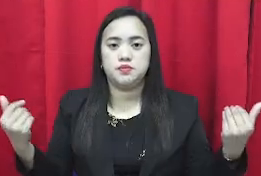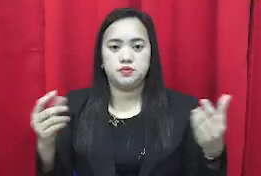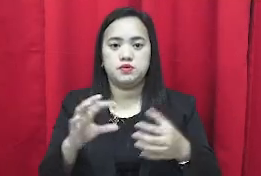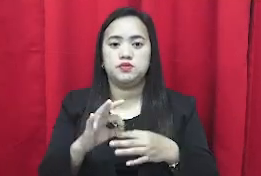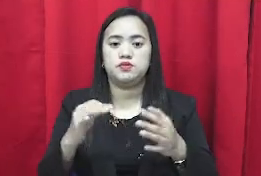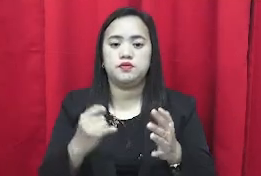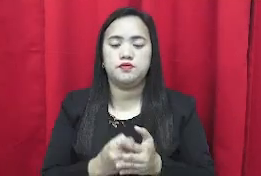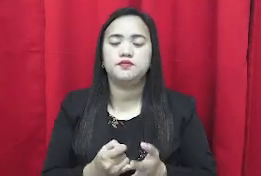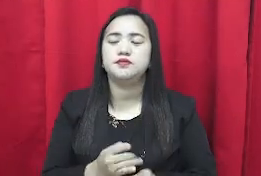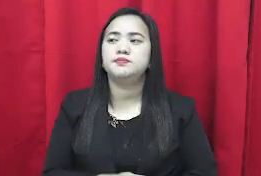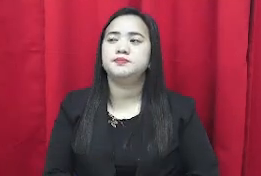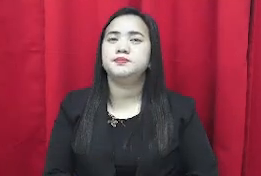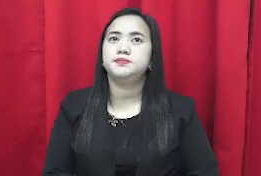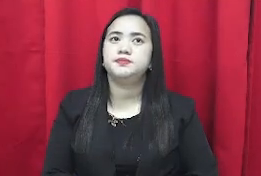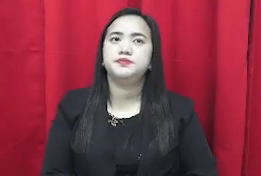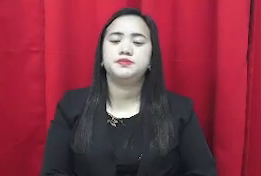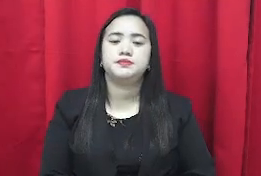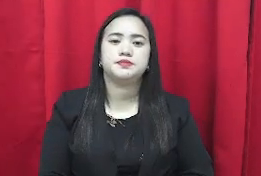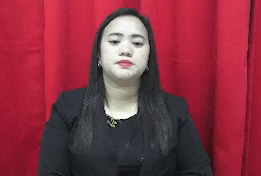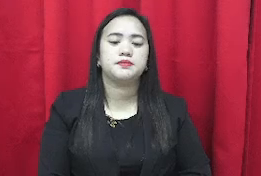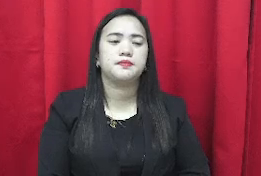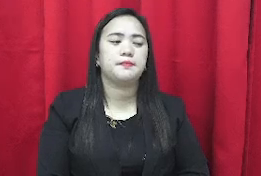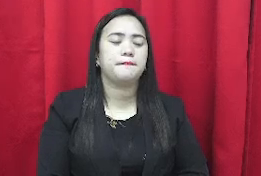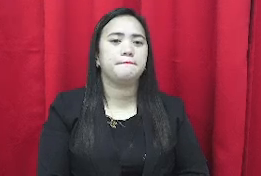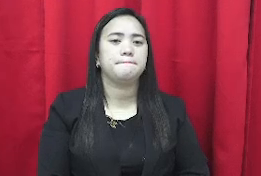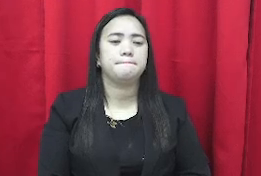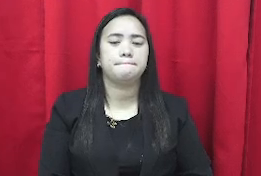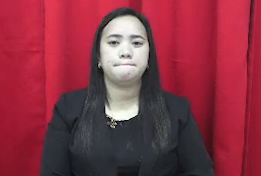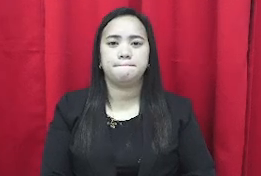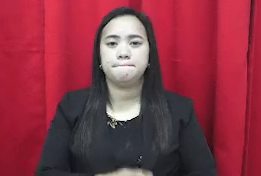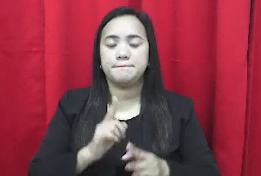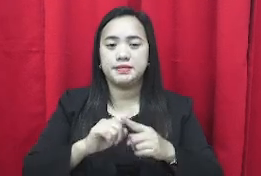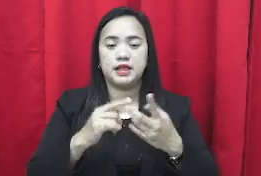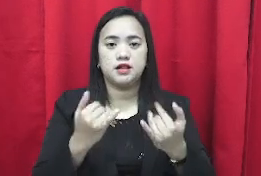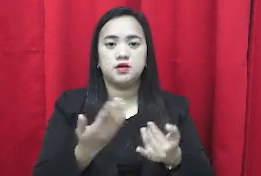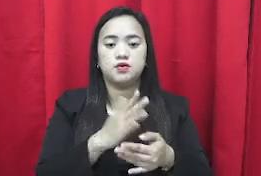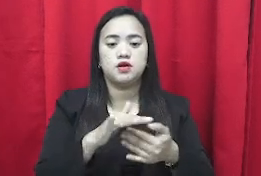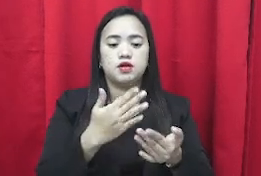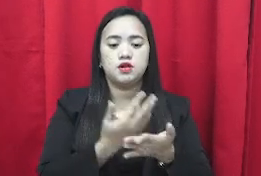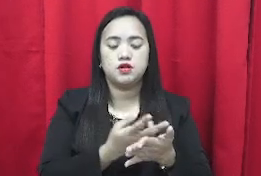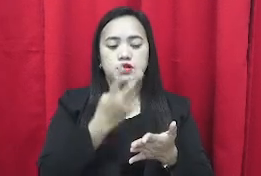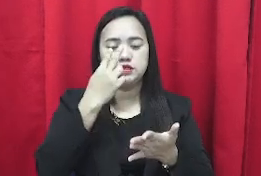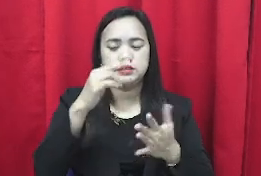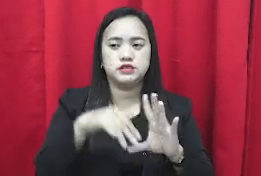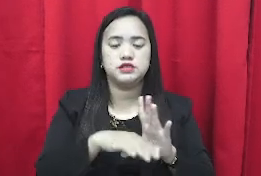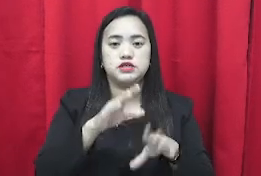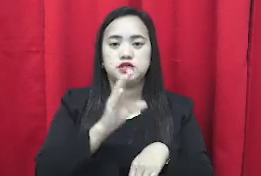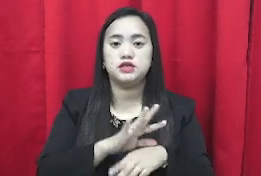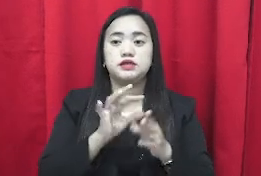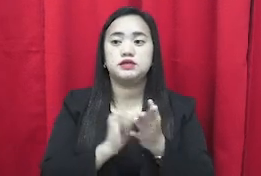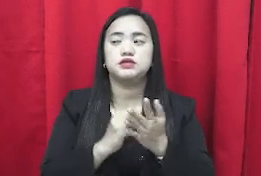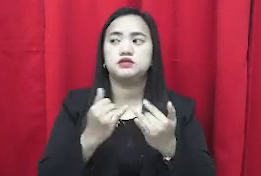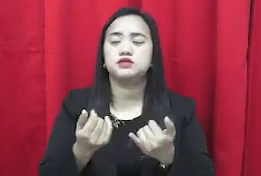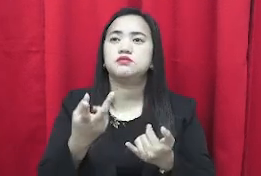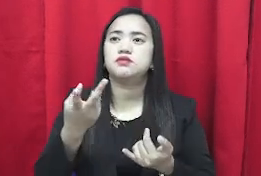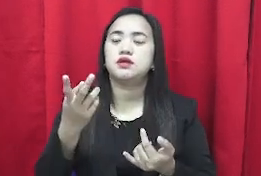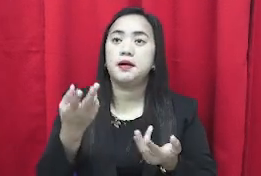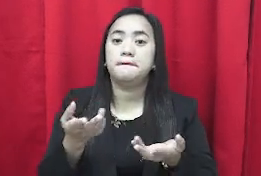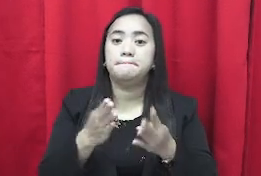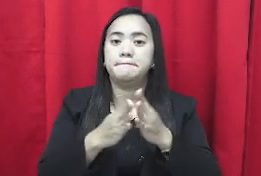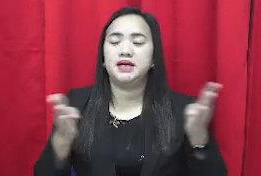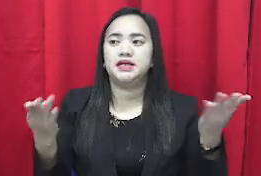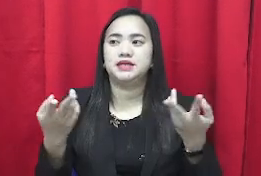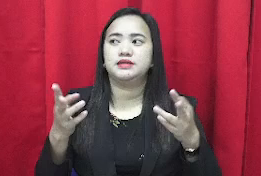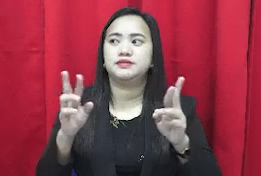career ng ng kasundaluhan at saka ng theology ngayon pinakikita natin simbahan natin produkto sir nul marami si sir Roy mga